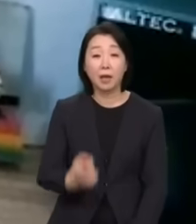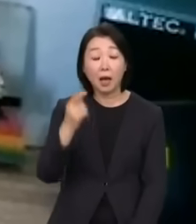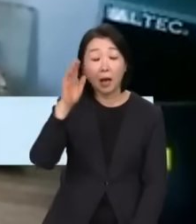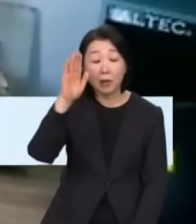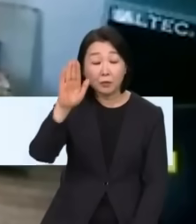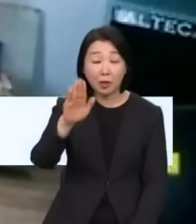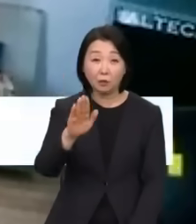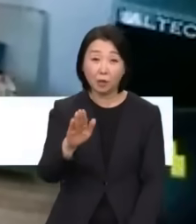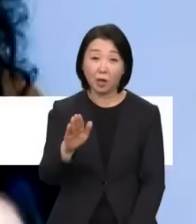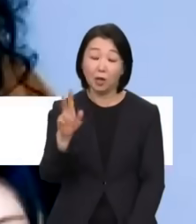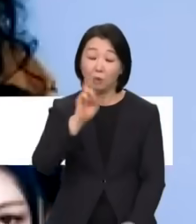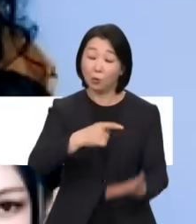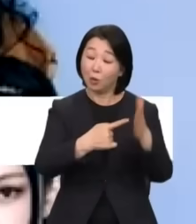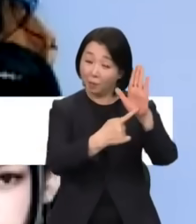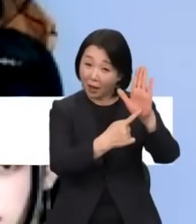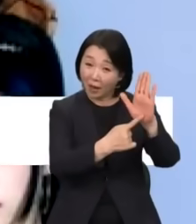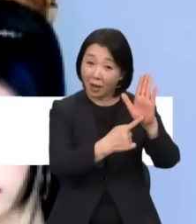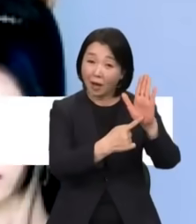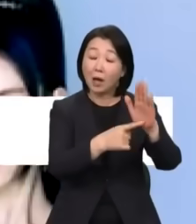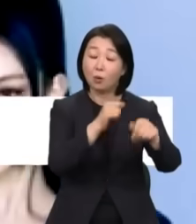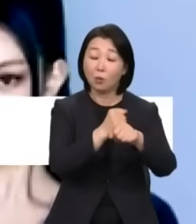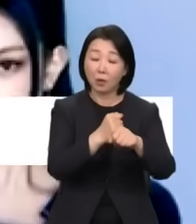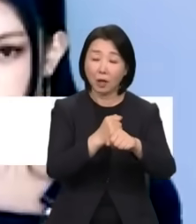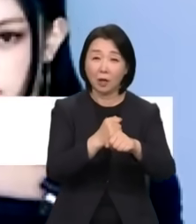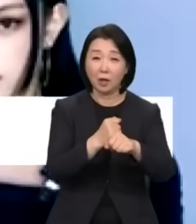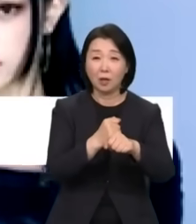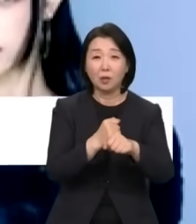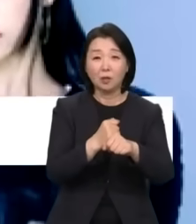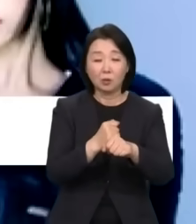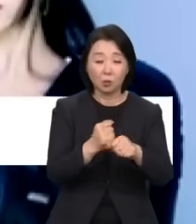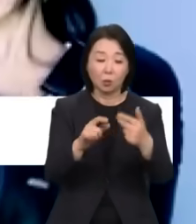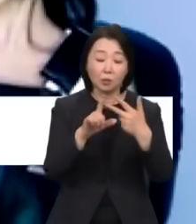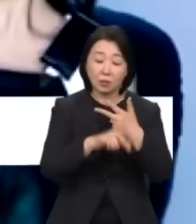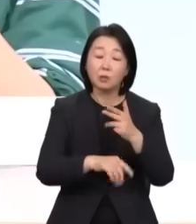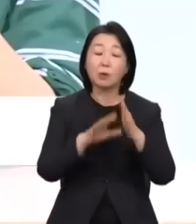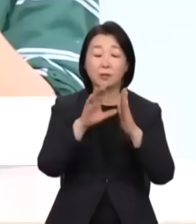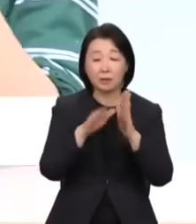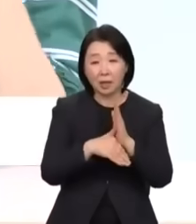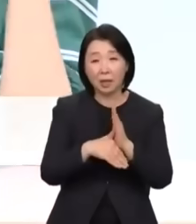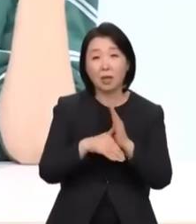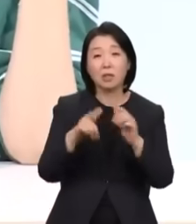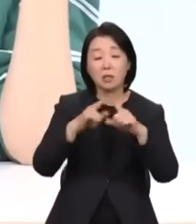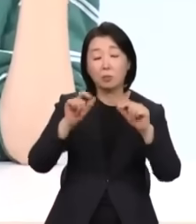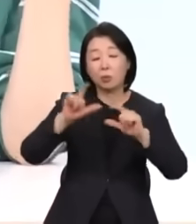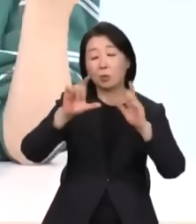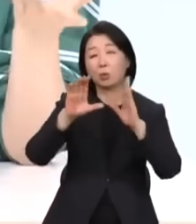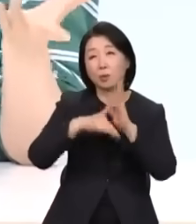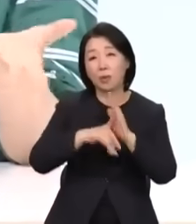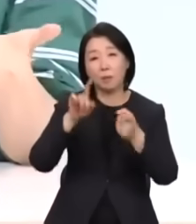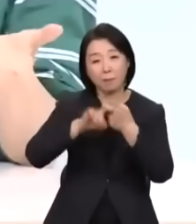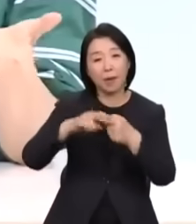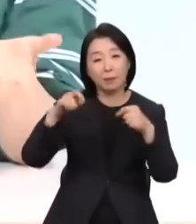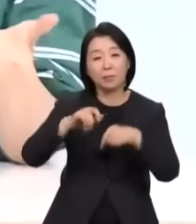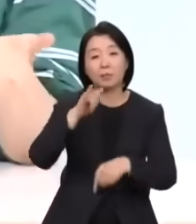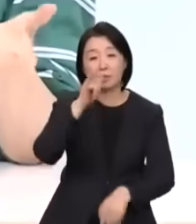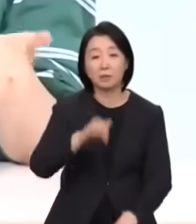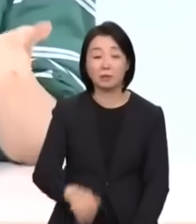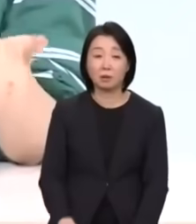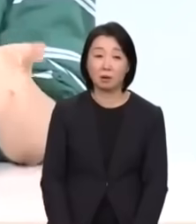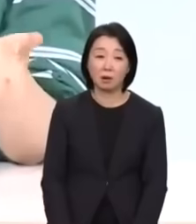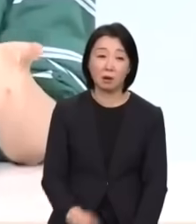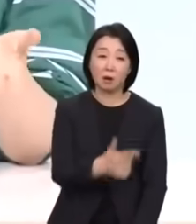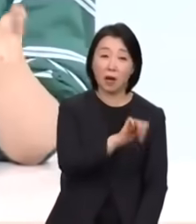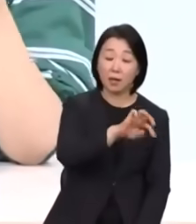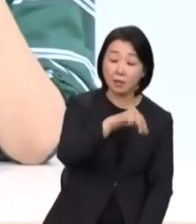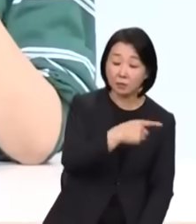앨범 타이틀곡을 공개하고 두 달 뒤엔 도쿄에서 팬미팅을 이어갑니다. 그러나 하이브와 어도어 민희진 대표의